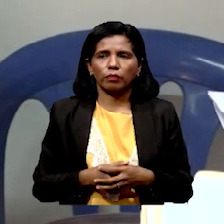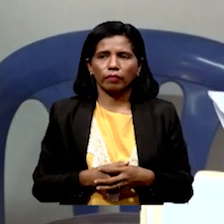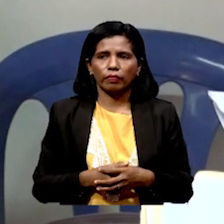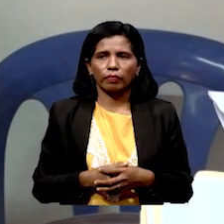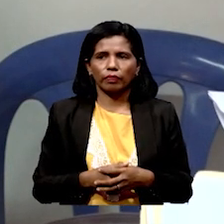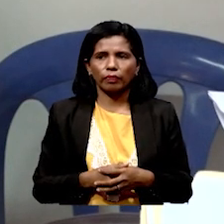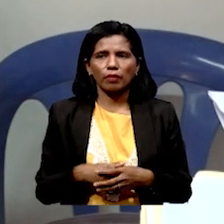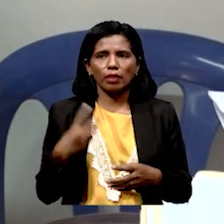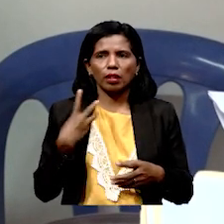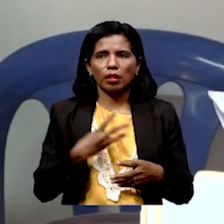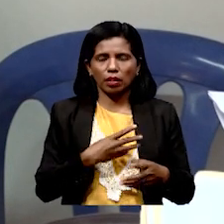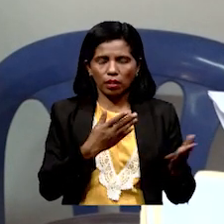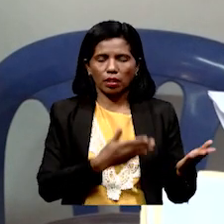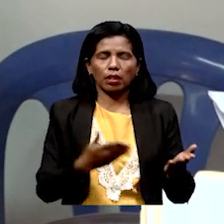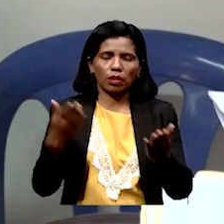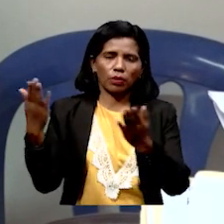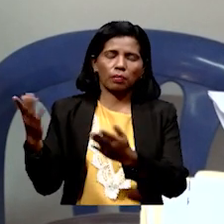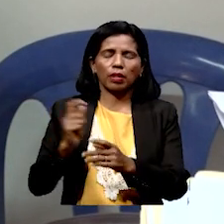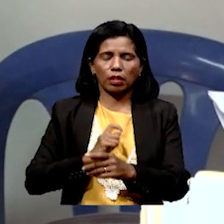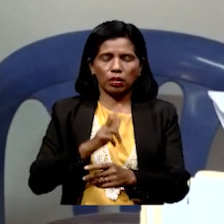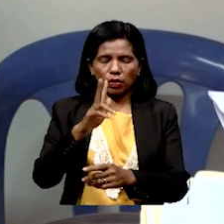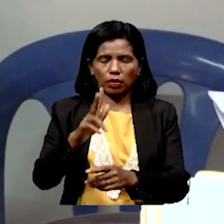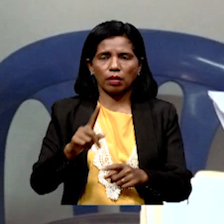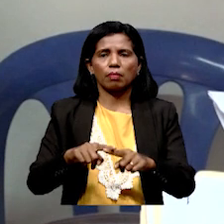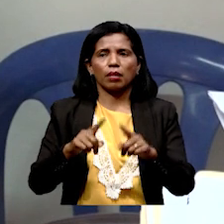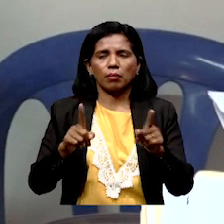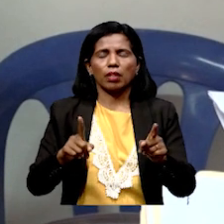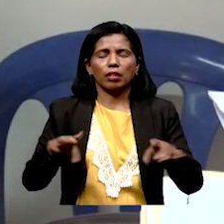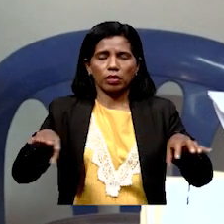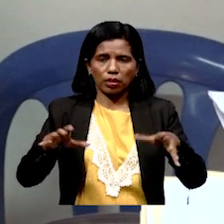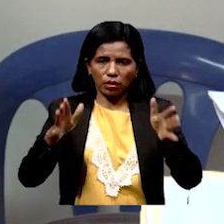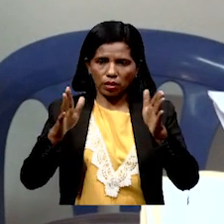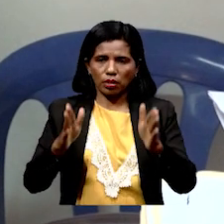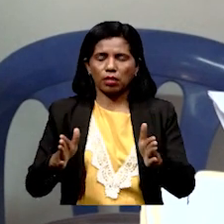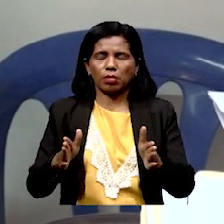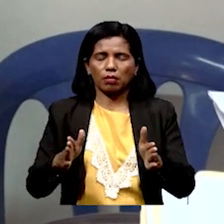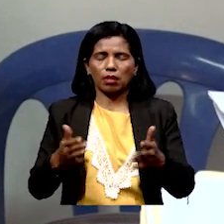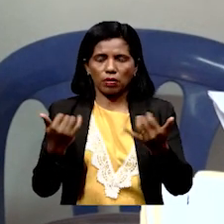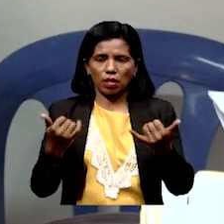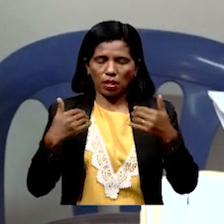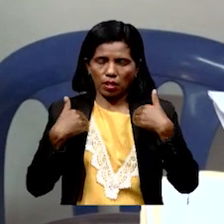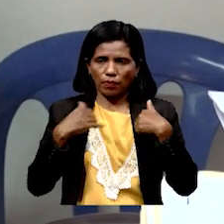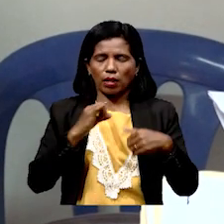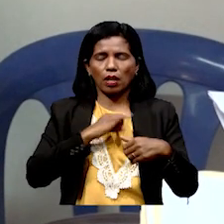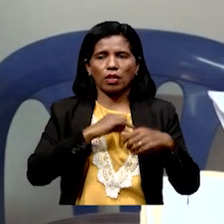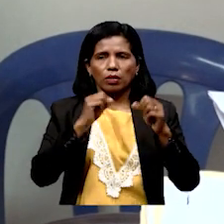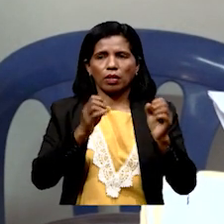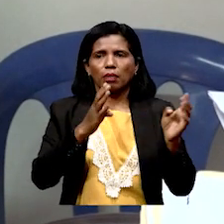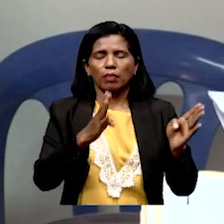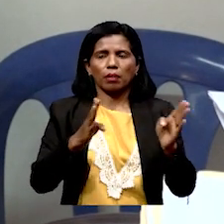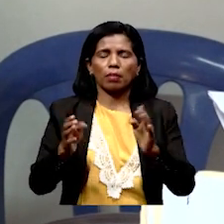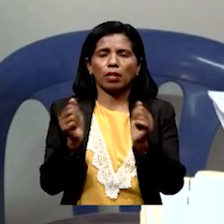alternativo iko si tengki halai batas tol. Mabe hor kursus nebe maka agora rauk ihane hal tengki prepara di